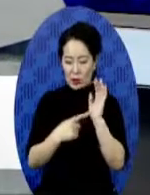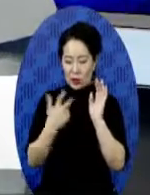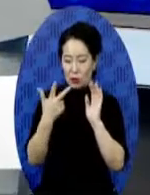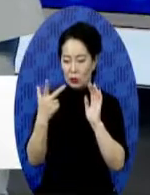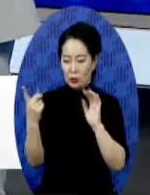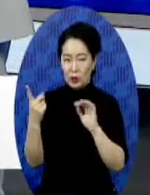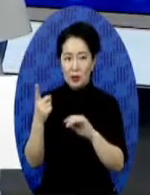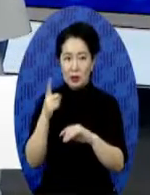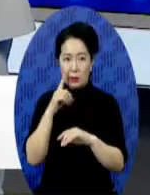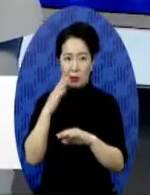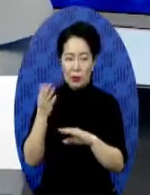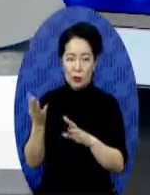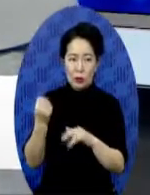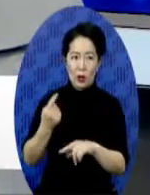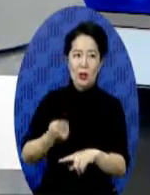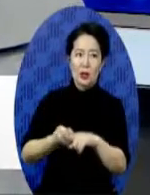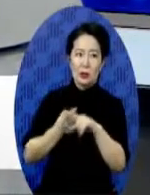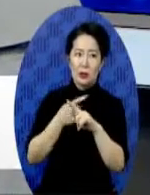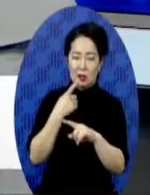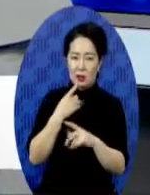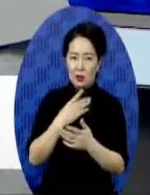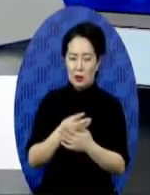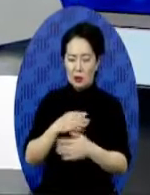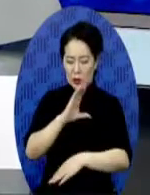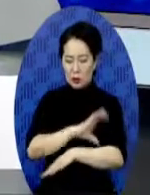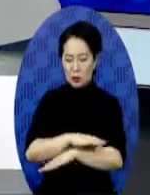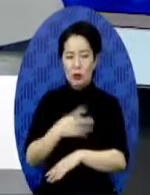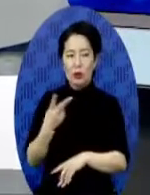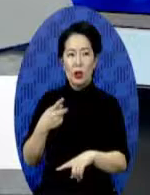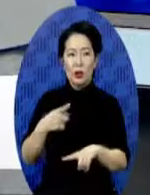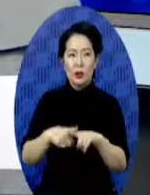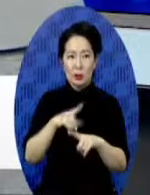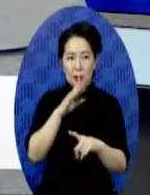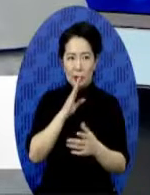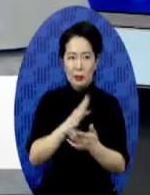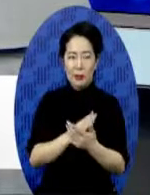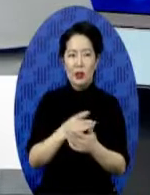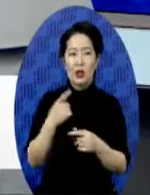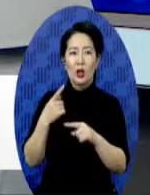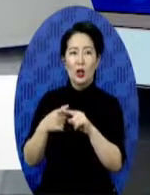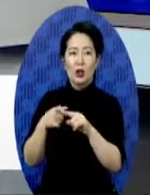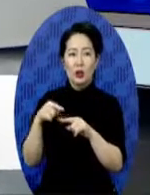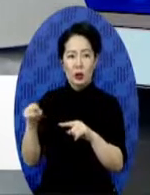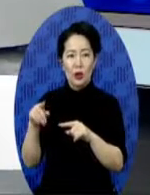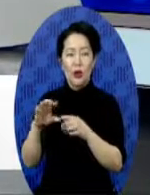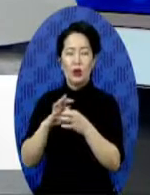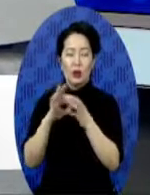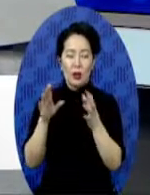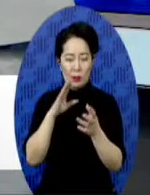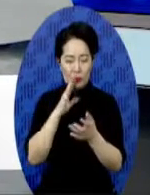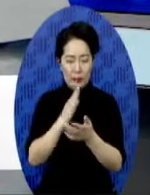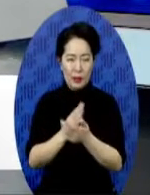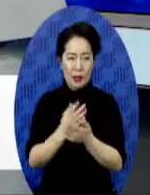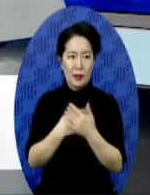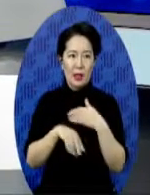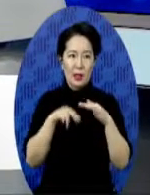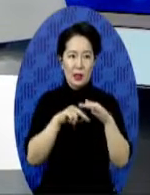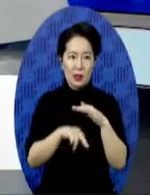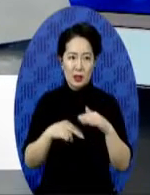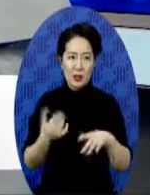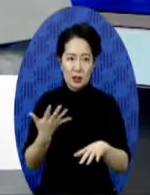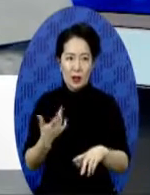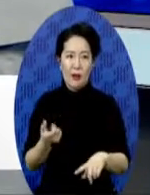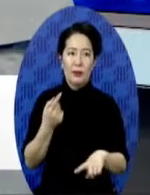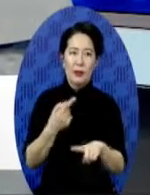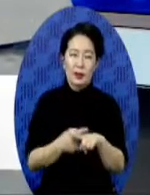тоо нэмэгдэх үзүүлэлт байгаа. За улсын хэмжээнд сургуулийн хувьд бол 2 нэмэгдэн. За энэ 2 сургууль орон нутагт ашиглалтанд орж байна. За цэцэрлэгийн хувьд дахиад